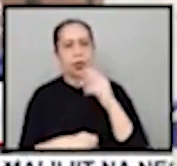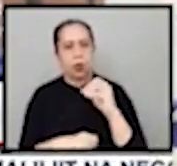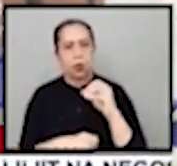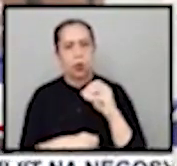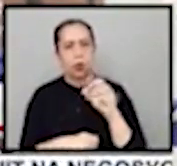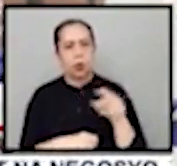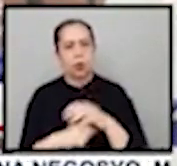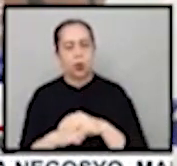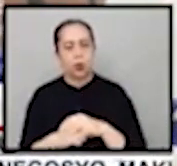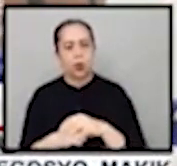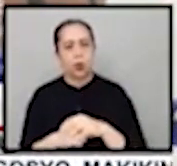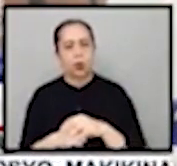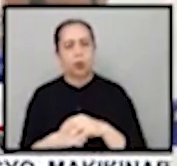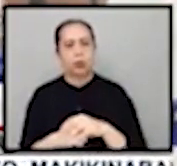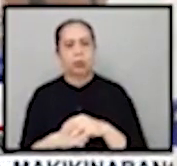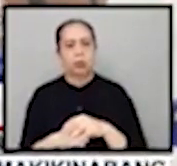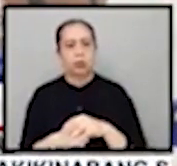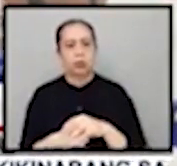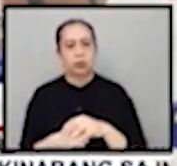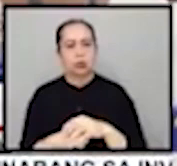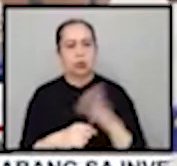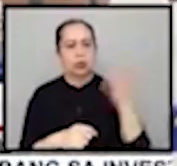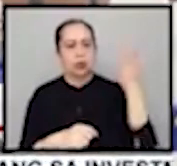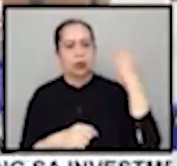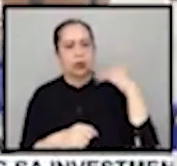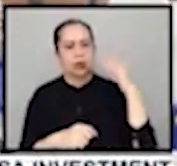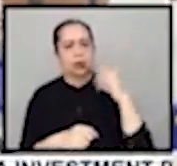PCSO. That was way back